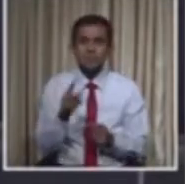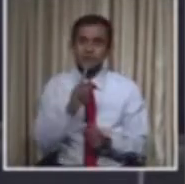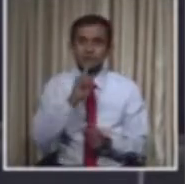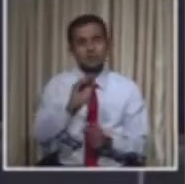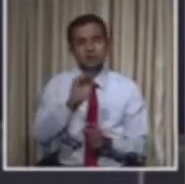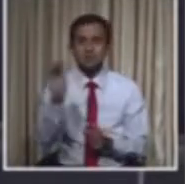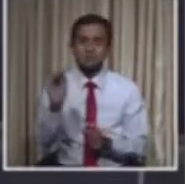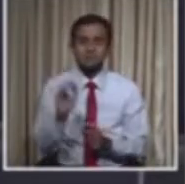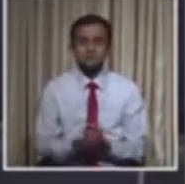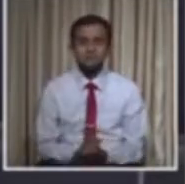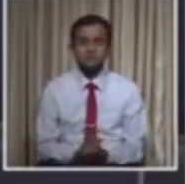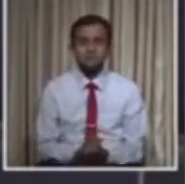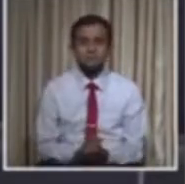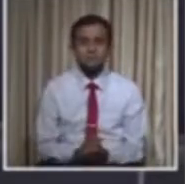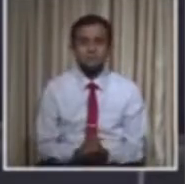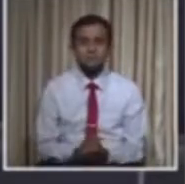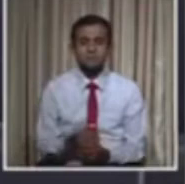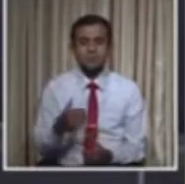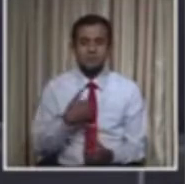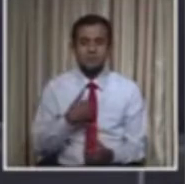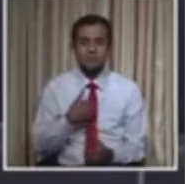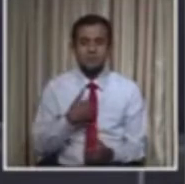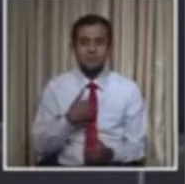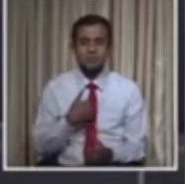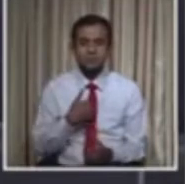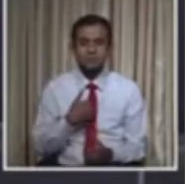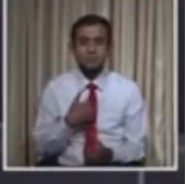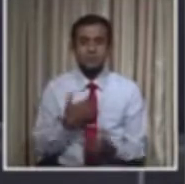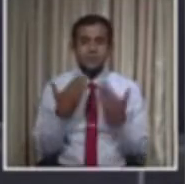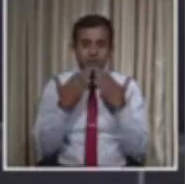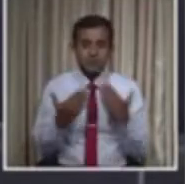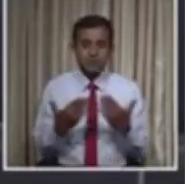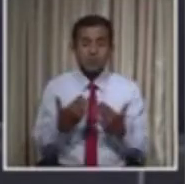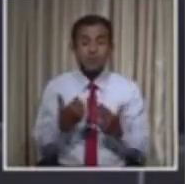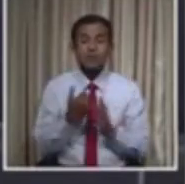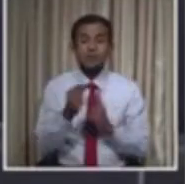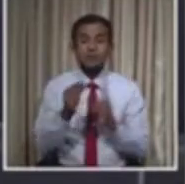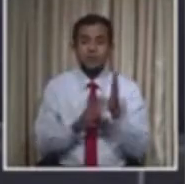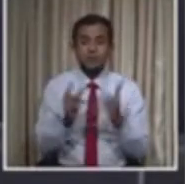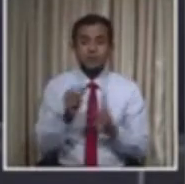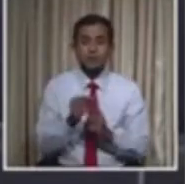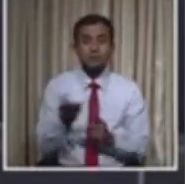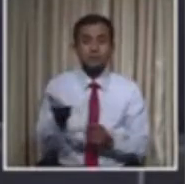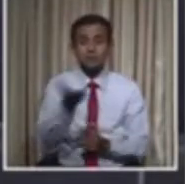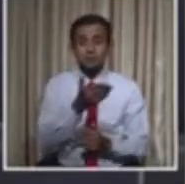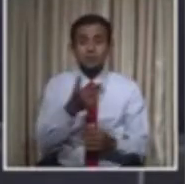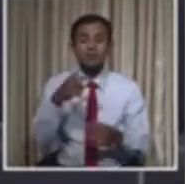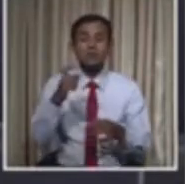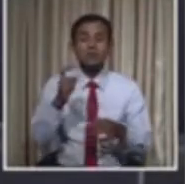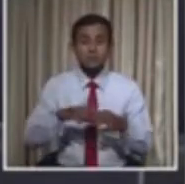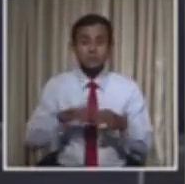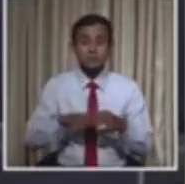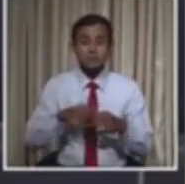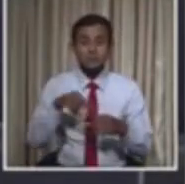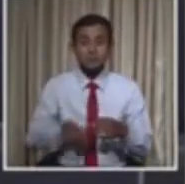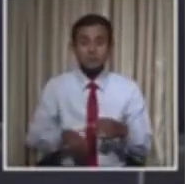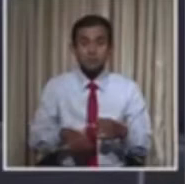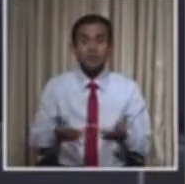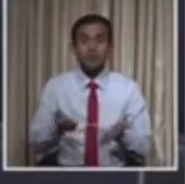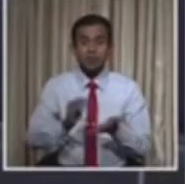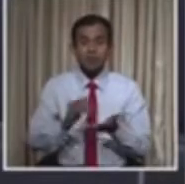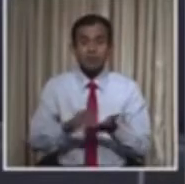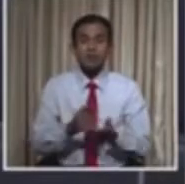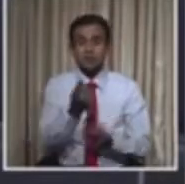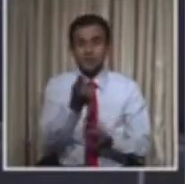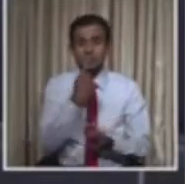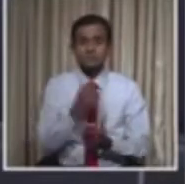දෙන්නම් මම විශේෂයෙන් ස්තුතිවන්ත වෙනවා ගරු මන්ත්‍රීතුමාලට මේ කාරණේ යලි නැගීම